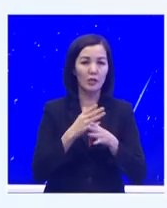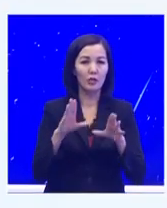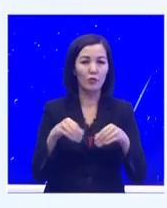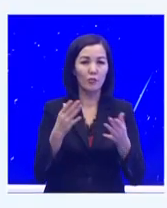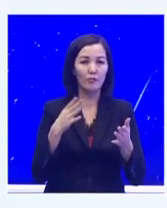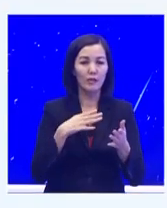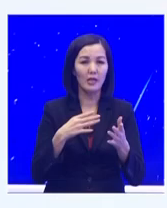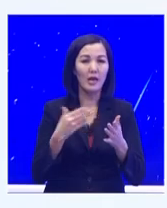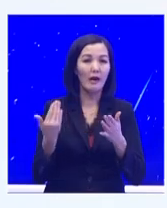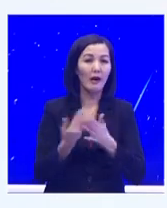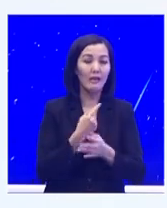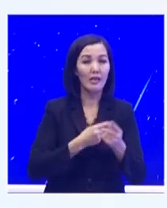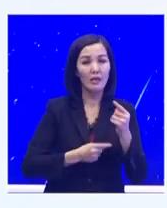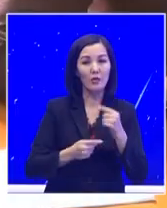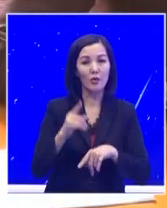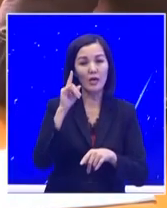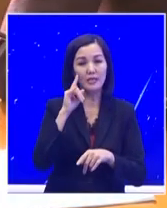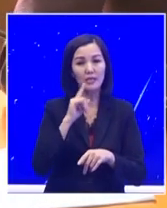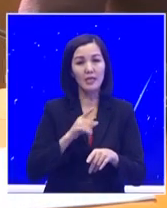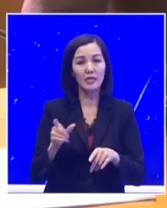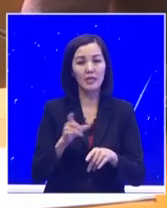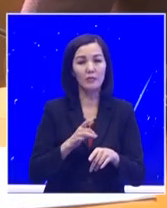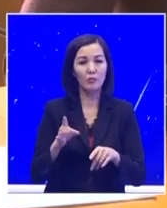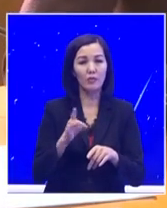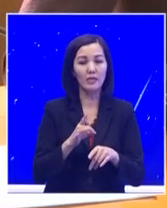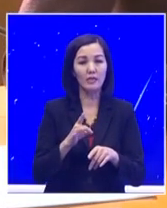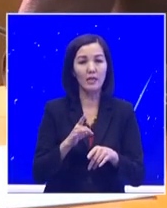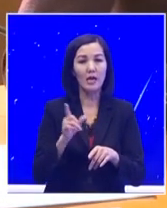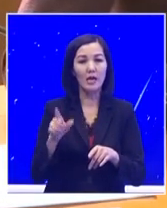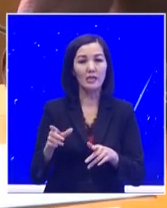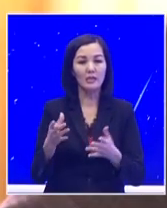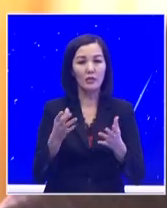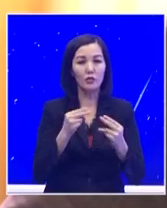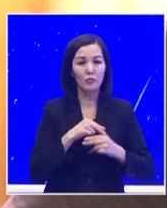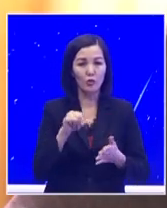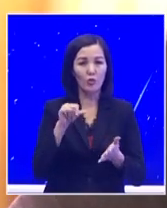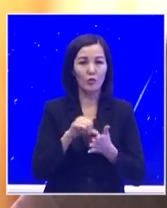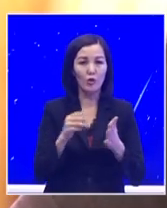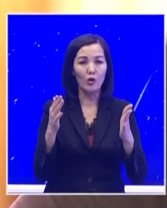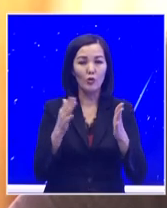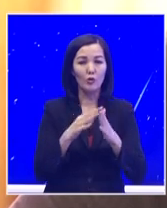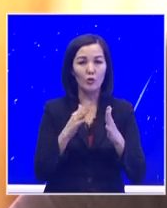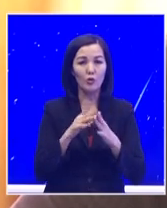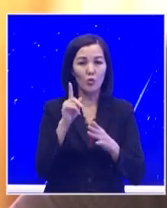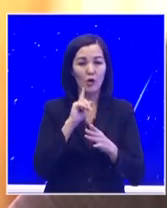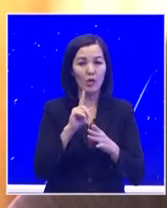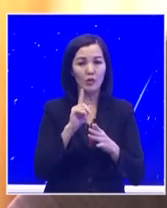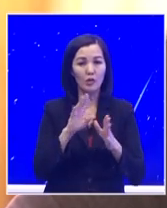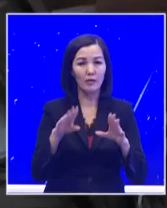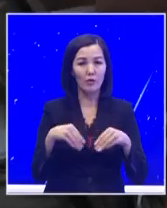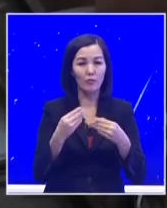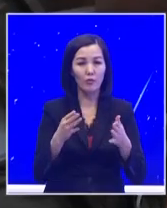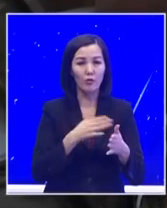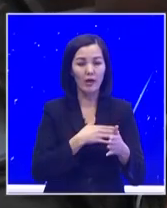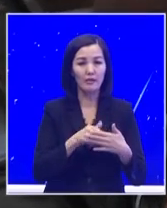қайта елге оралғандарды Қазақстан республикасы азаматтығын алуға, жұмысқа орналастыруға, баспанасыздарға уақытша үй тауып беруге